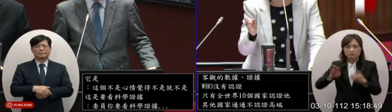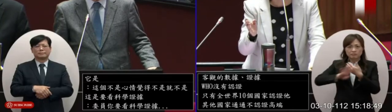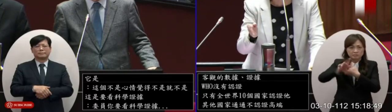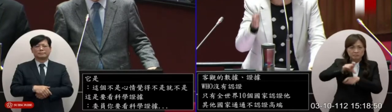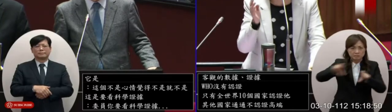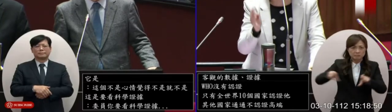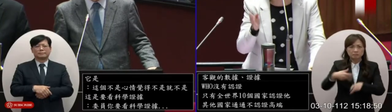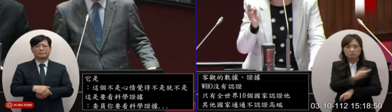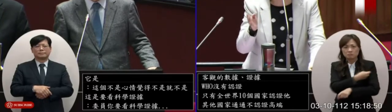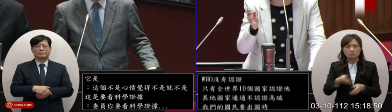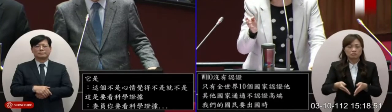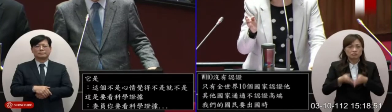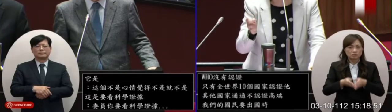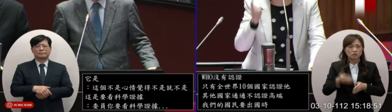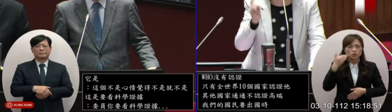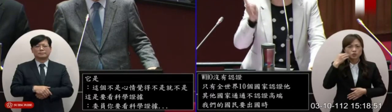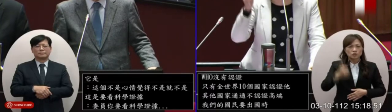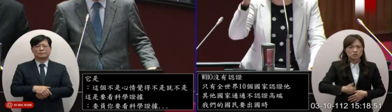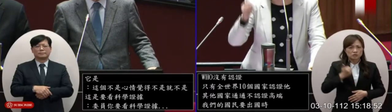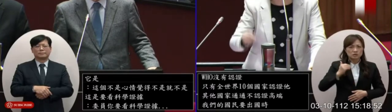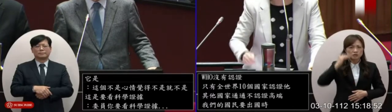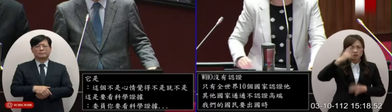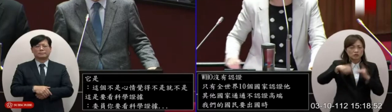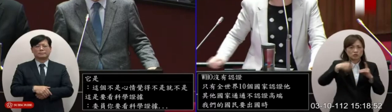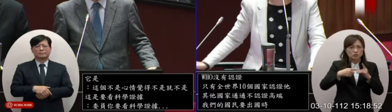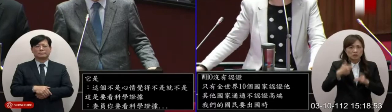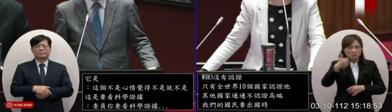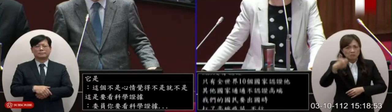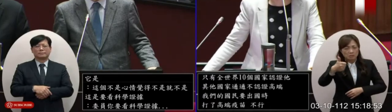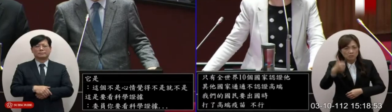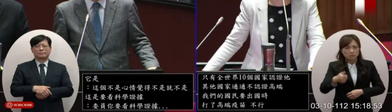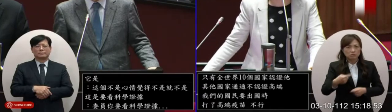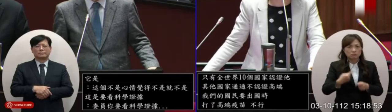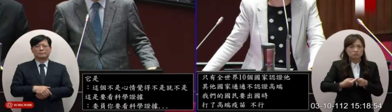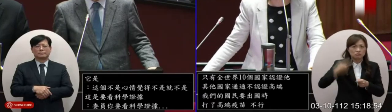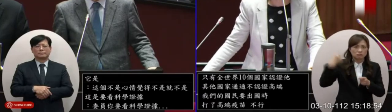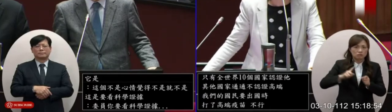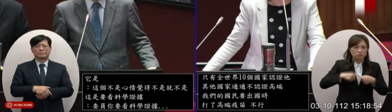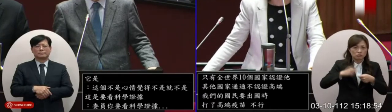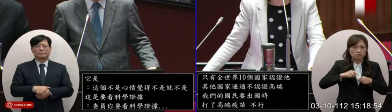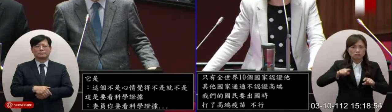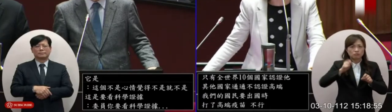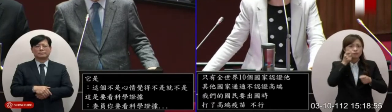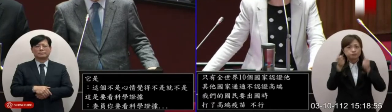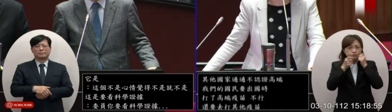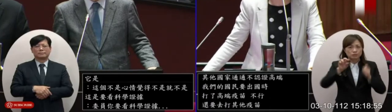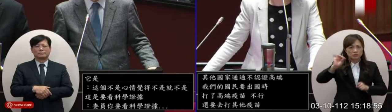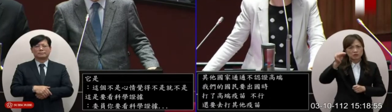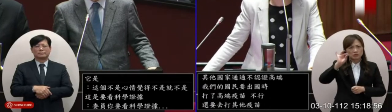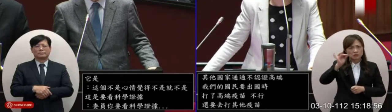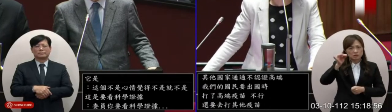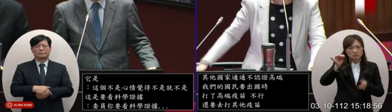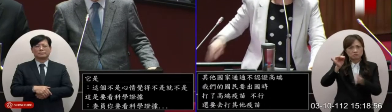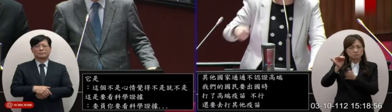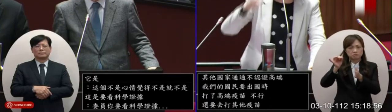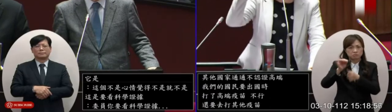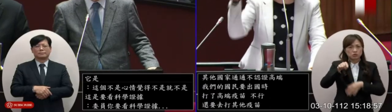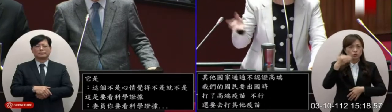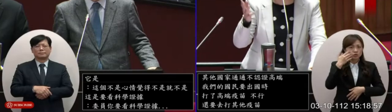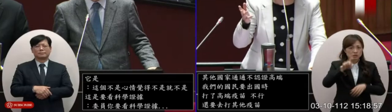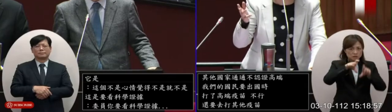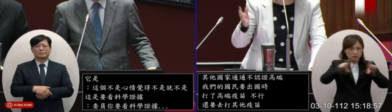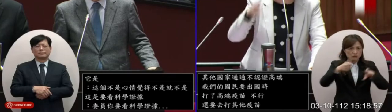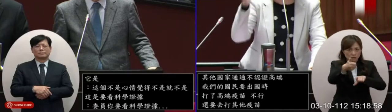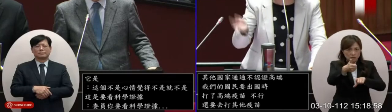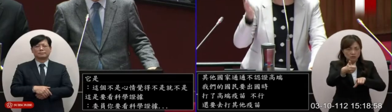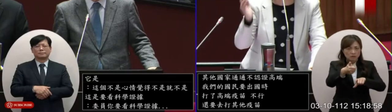成功，它从去年营收每个月大概只有100万台币，这么成功的疫苗，这整家